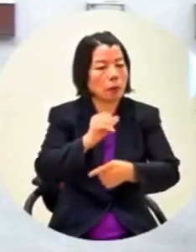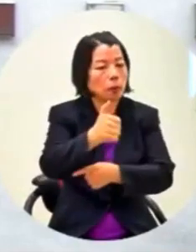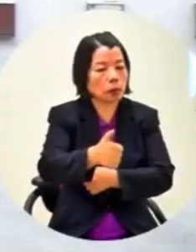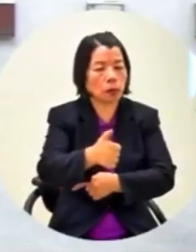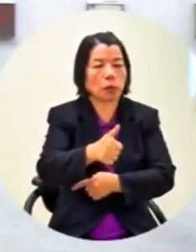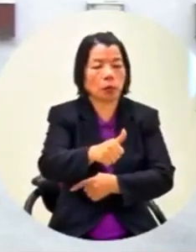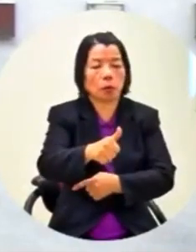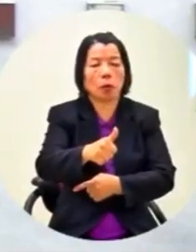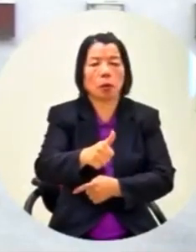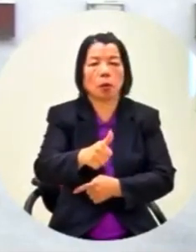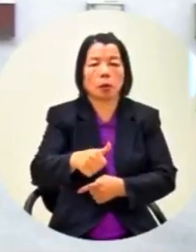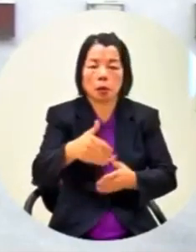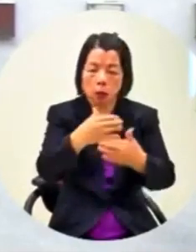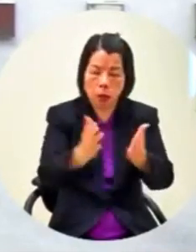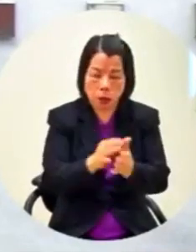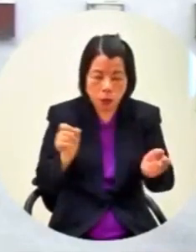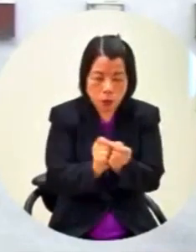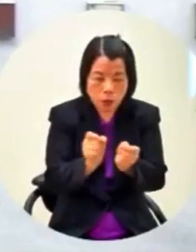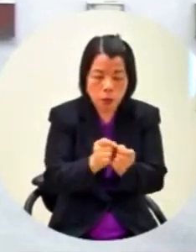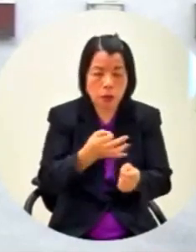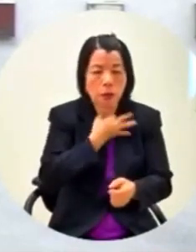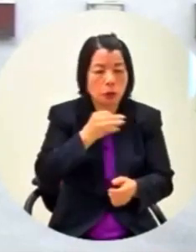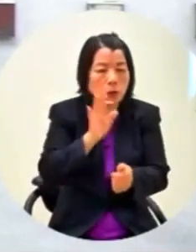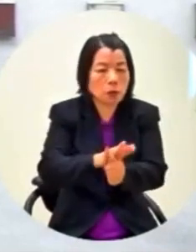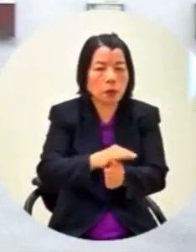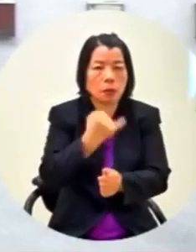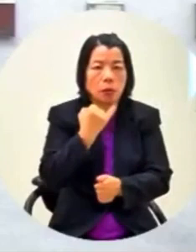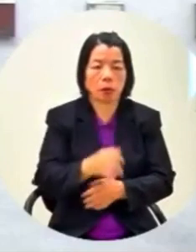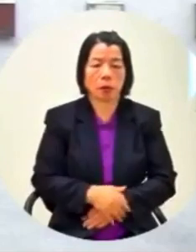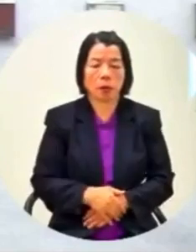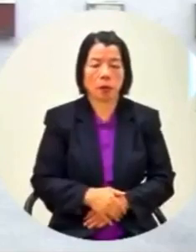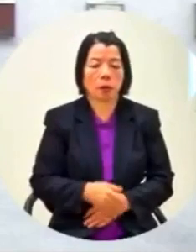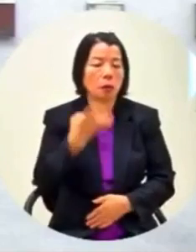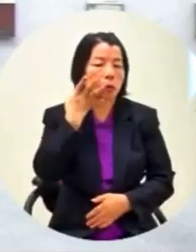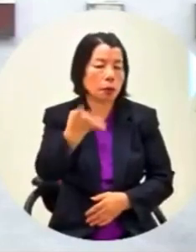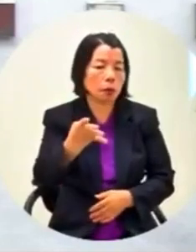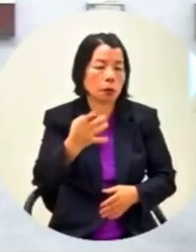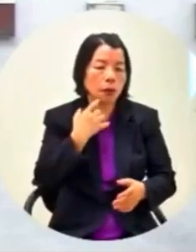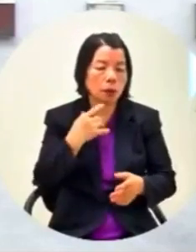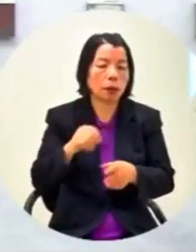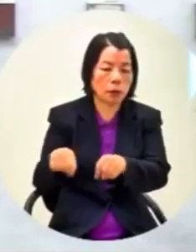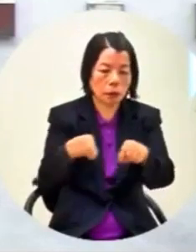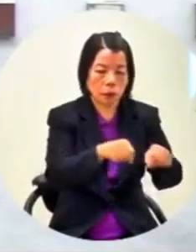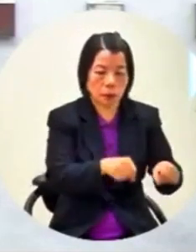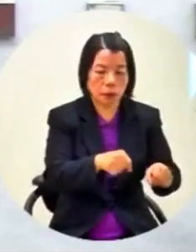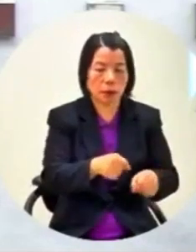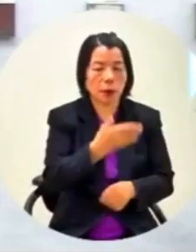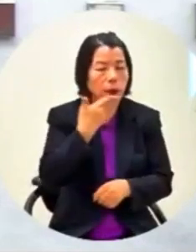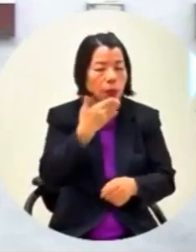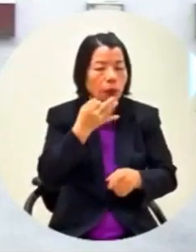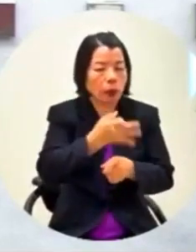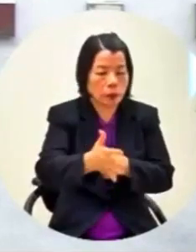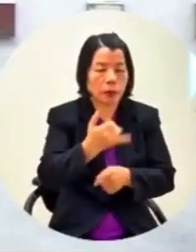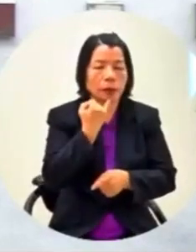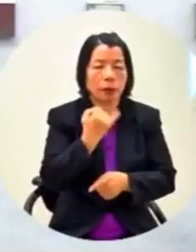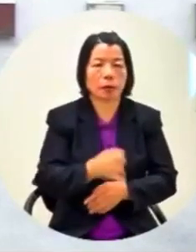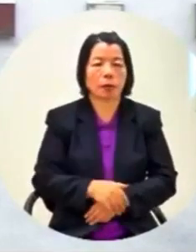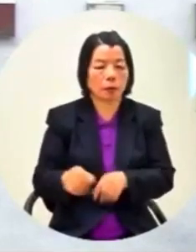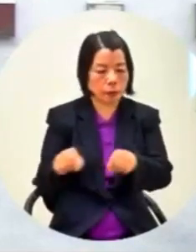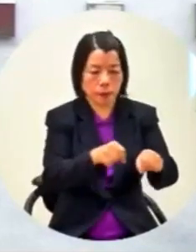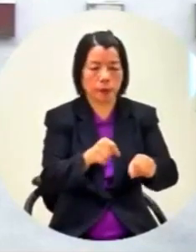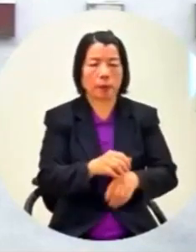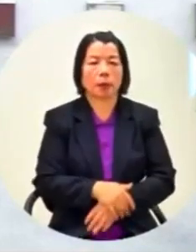纾困方案。我们共再给予4个月的延长缴纳利息，减收期间